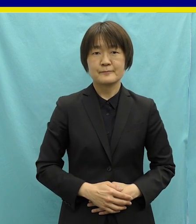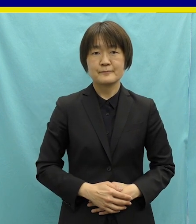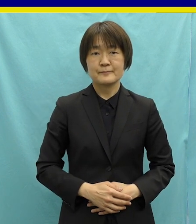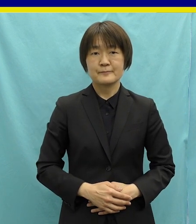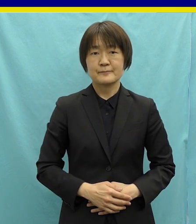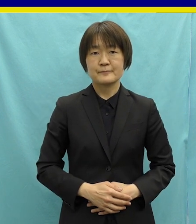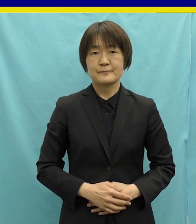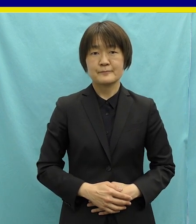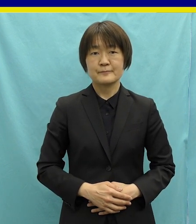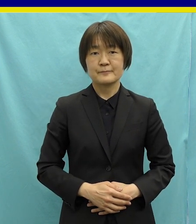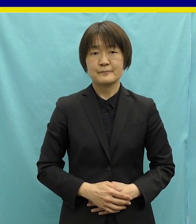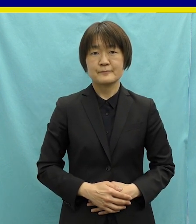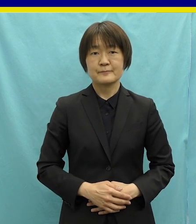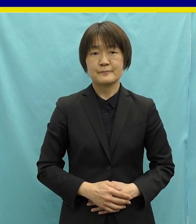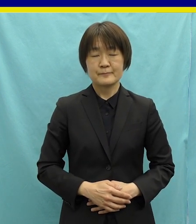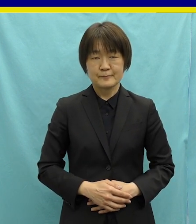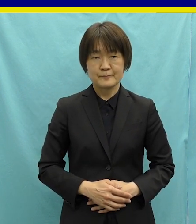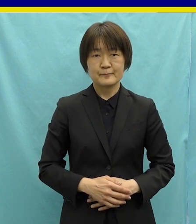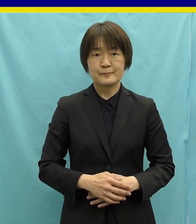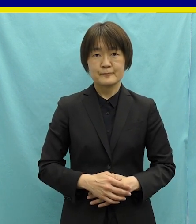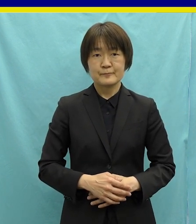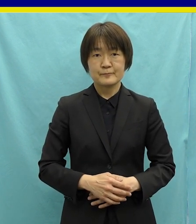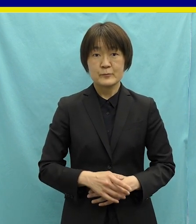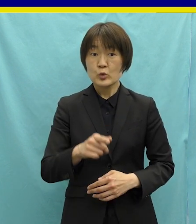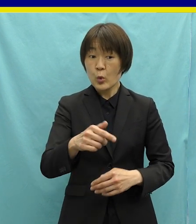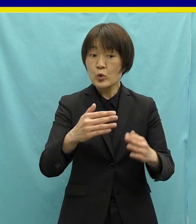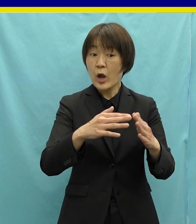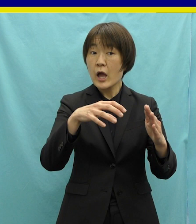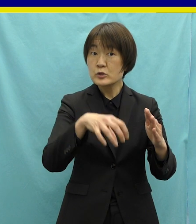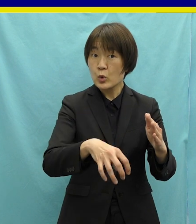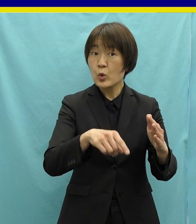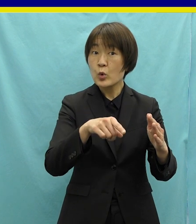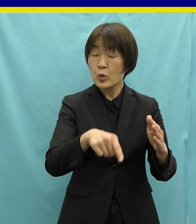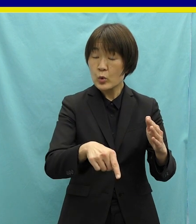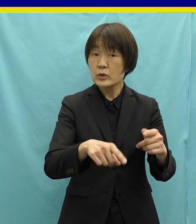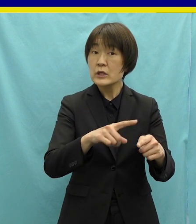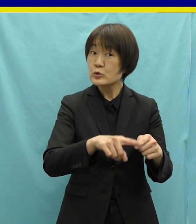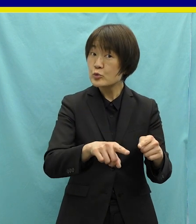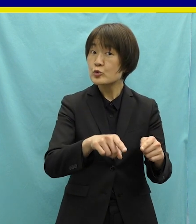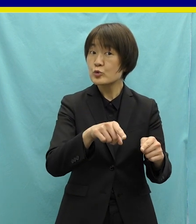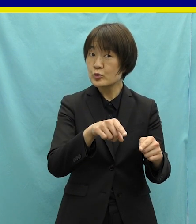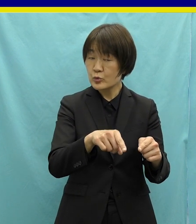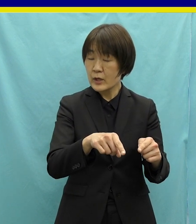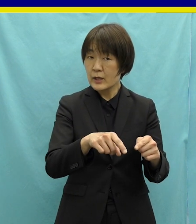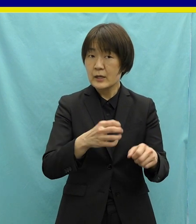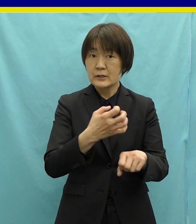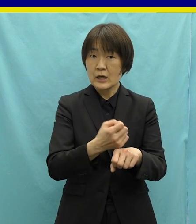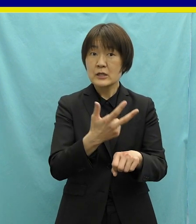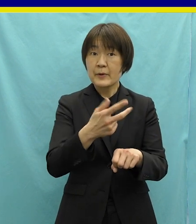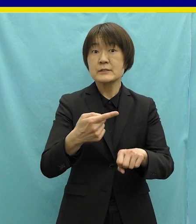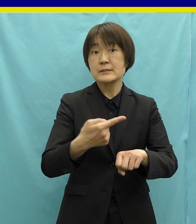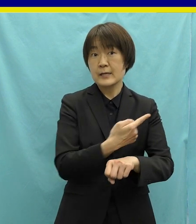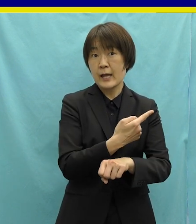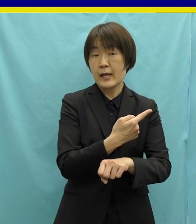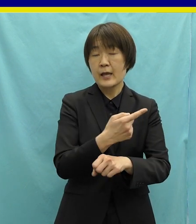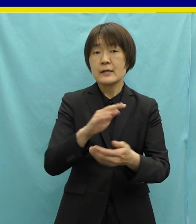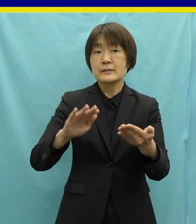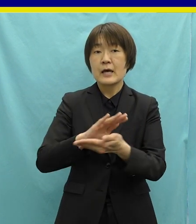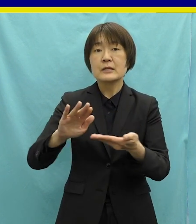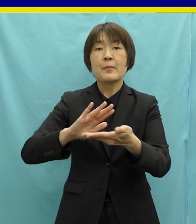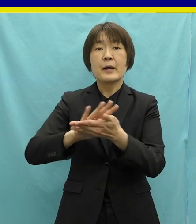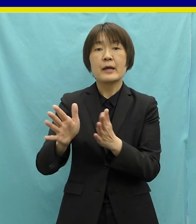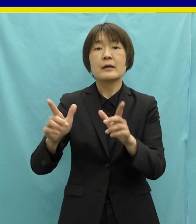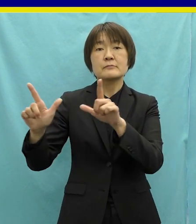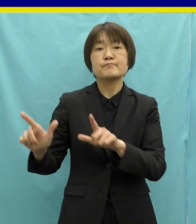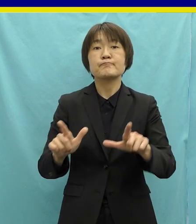。また開設期間中の一部の日程では本市を除く県内に住